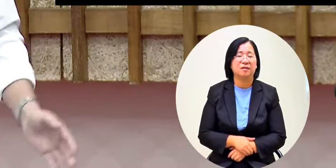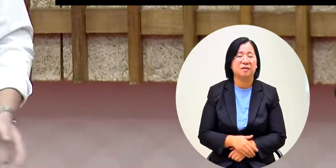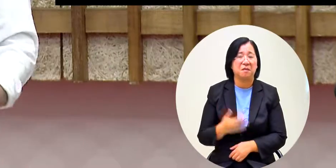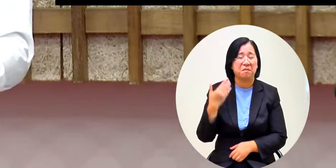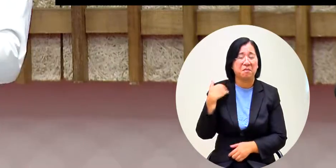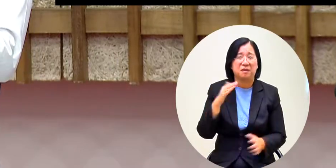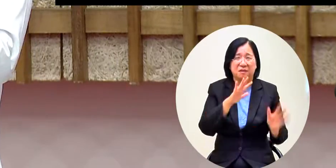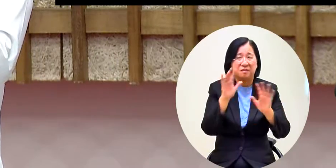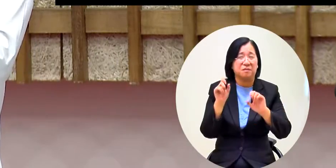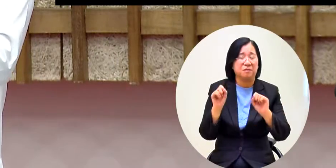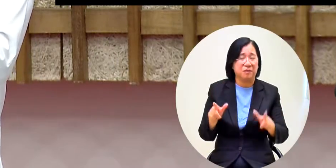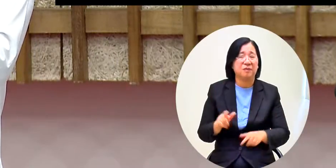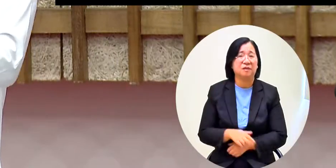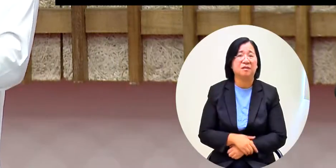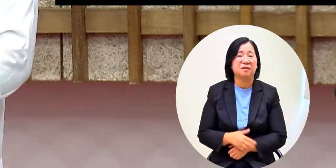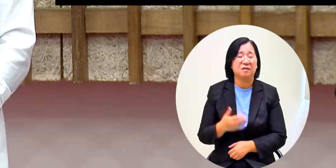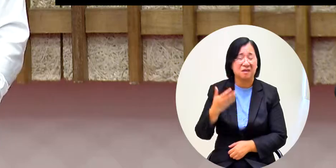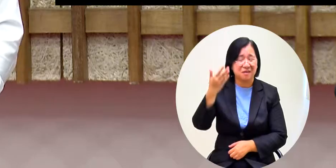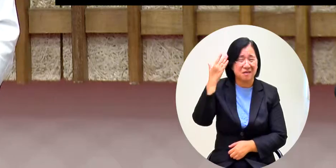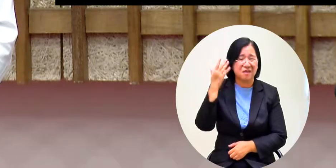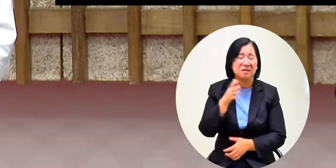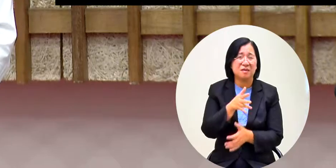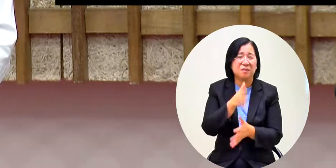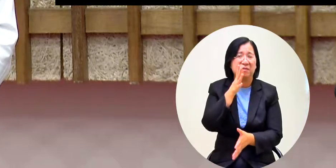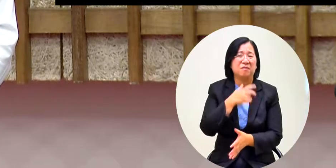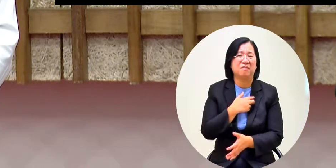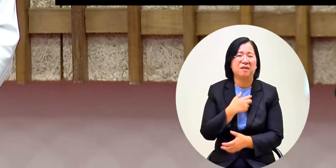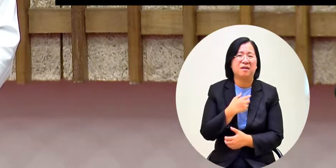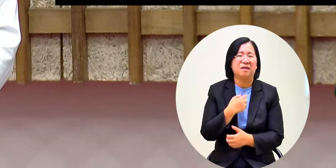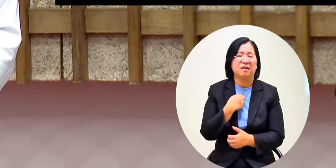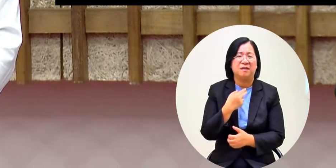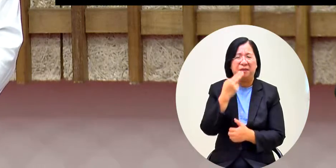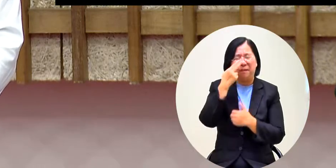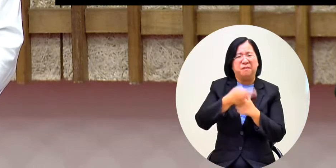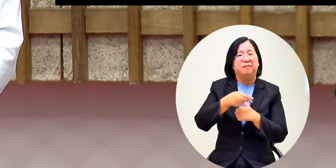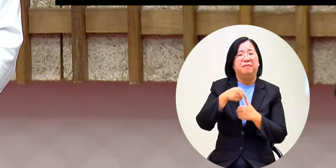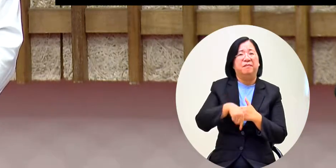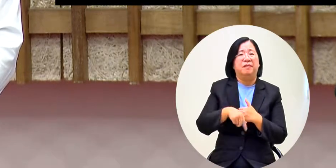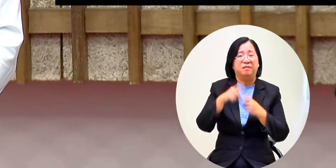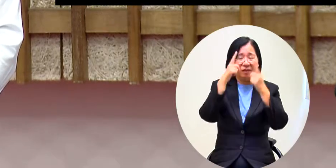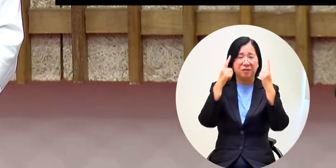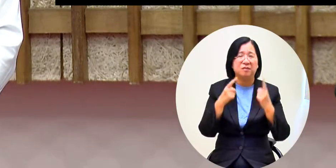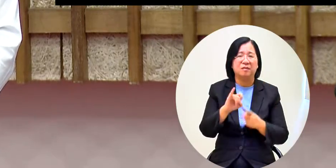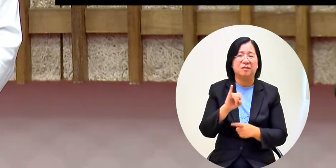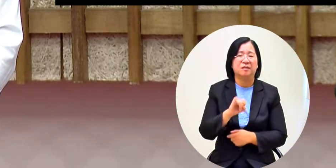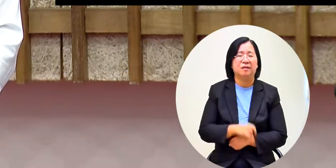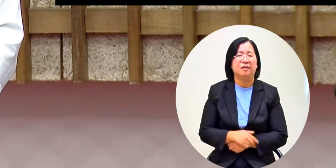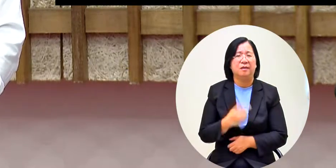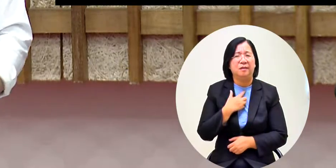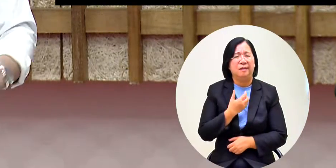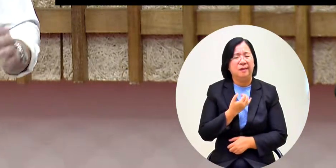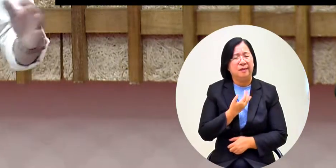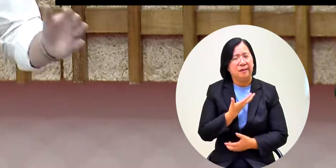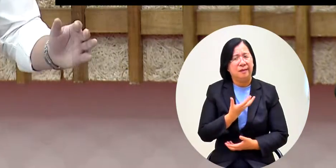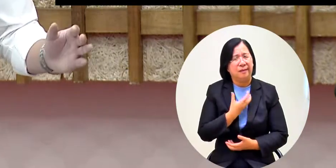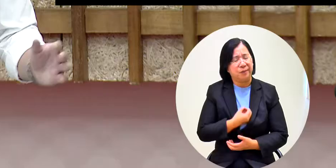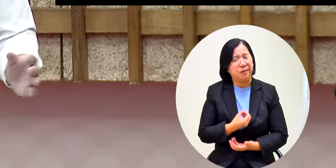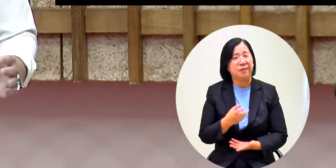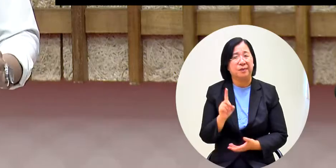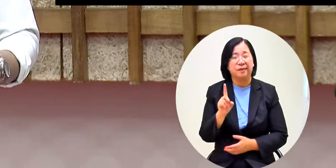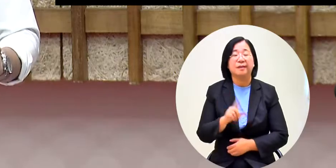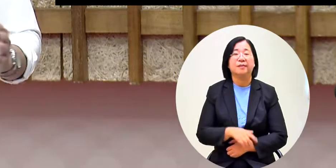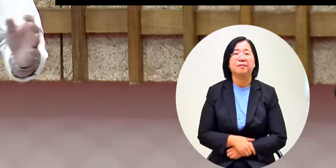话来现在刁难现在的周局长，实在是觉得替周局长感到委屈。我觉得每一